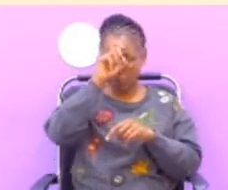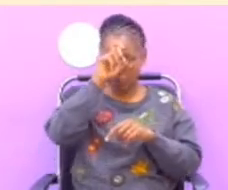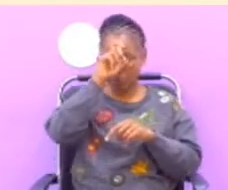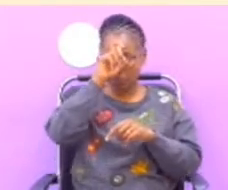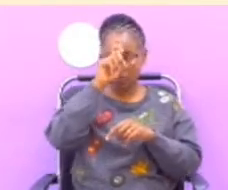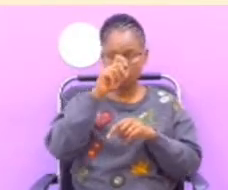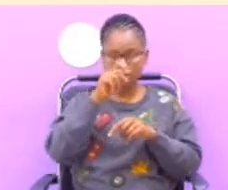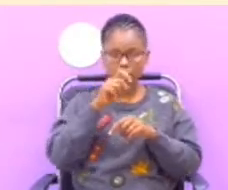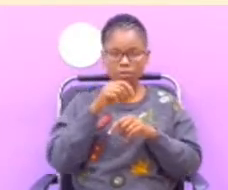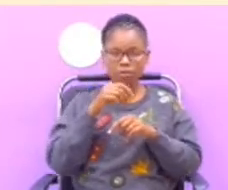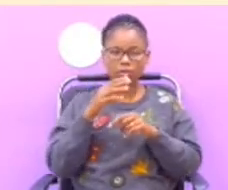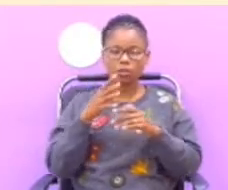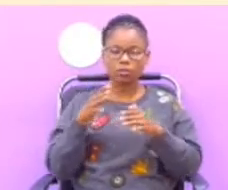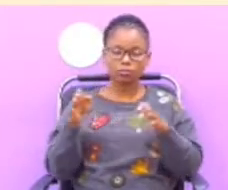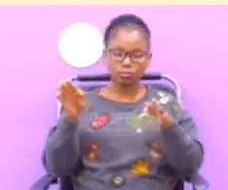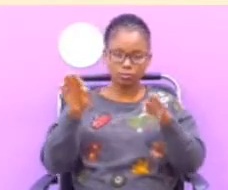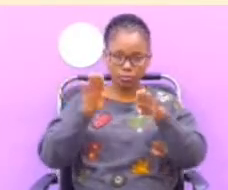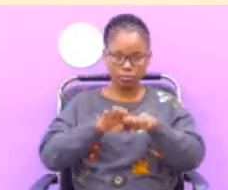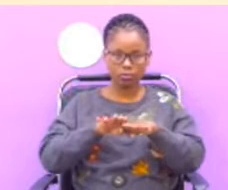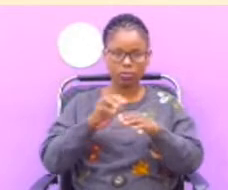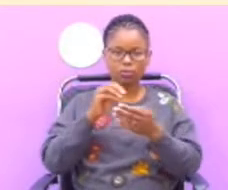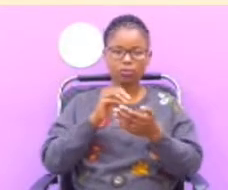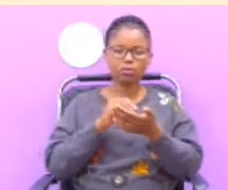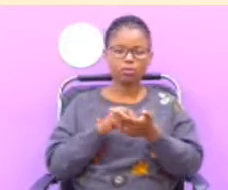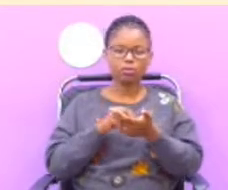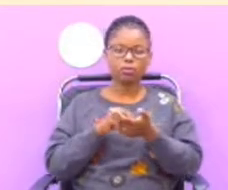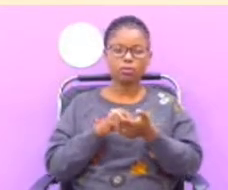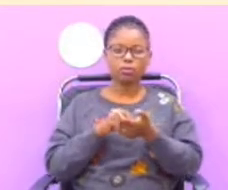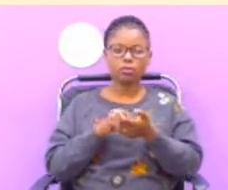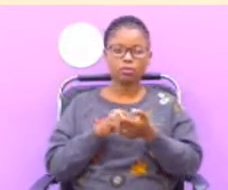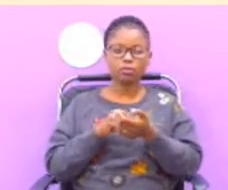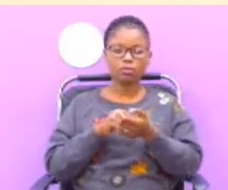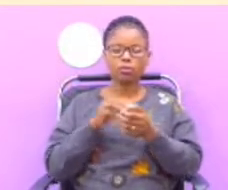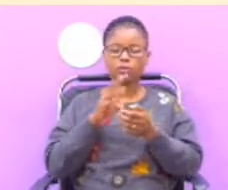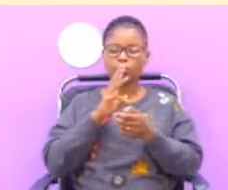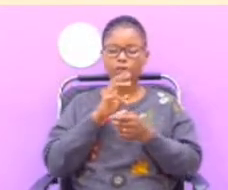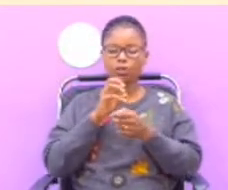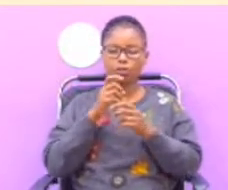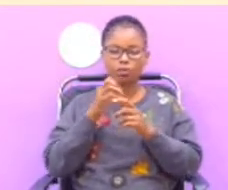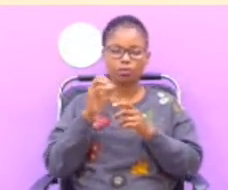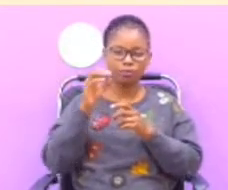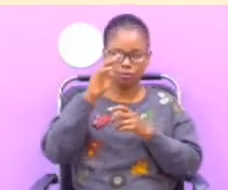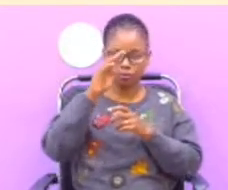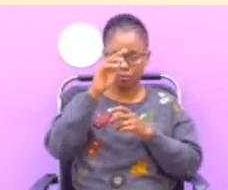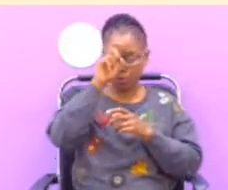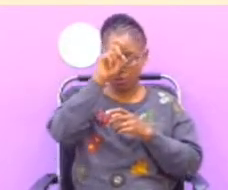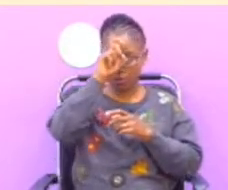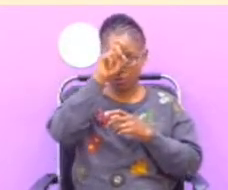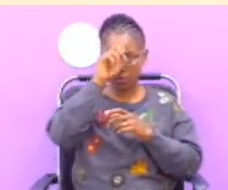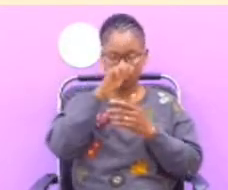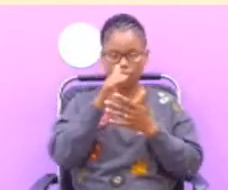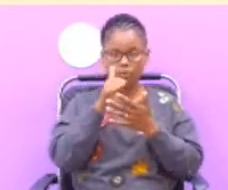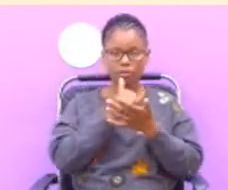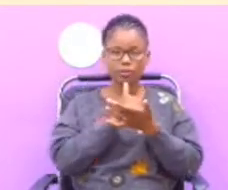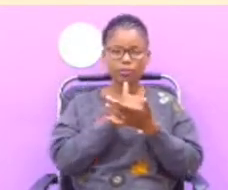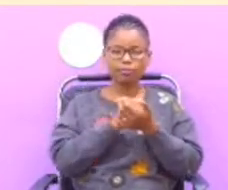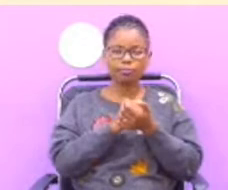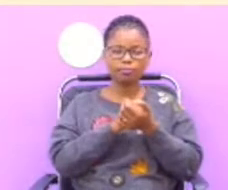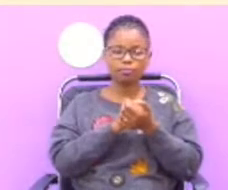na ũcoke ũhũcũke o ta rũĩ rũu rwa Misiri amen